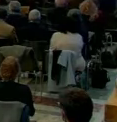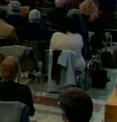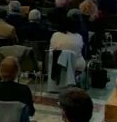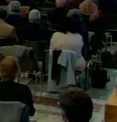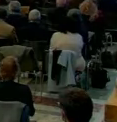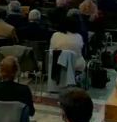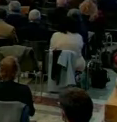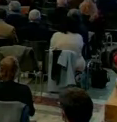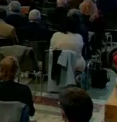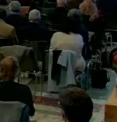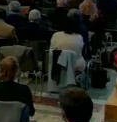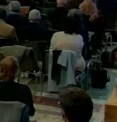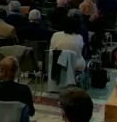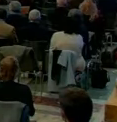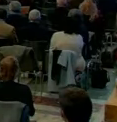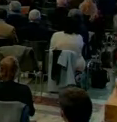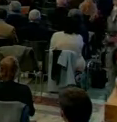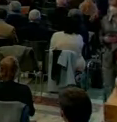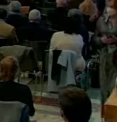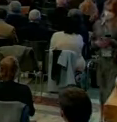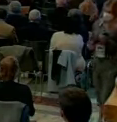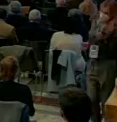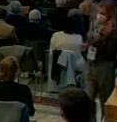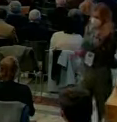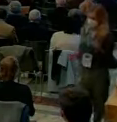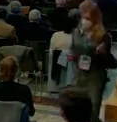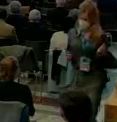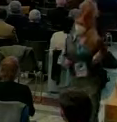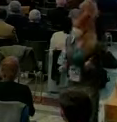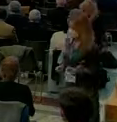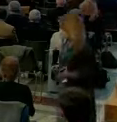Ducale. Grazie per la collaborazione, signori, prendiamo posto.